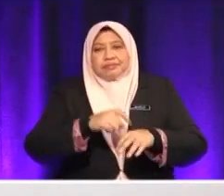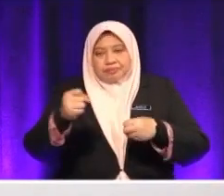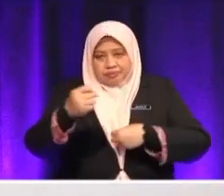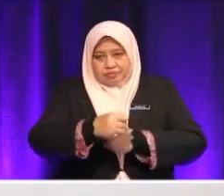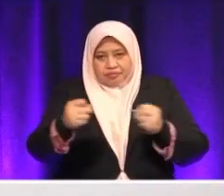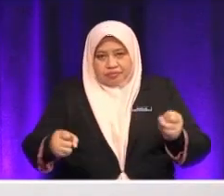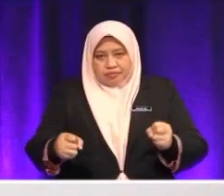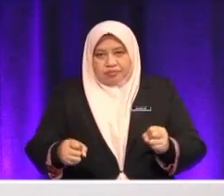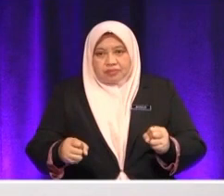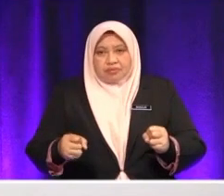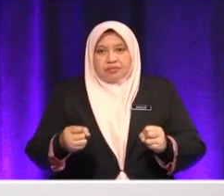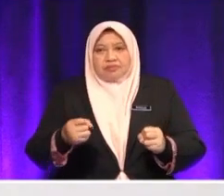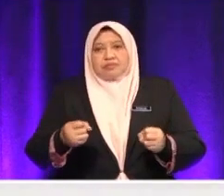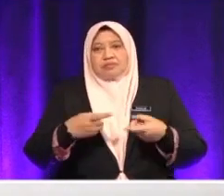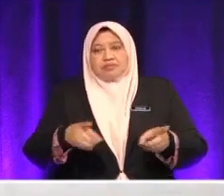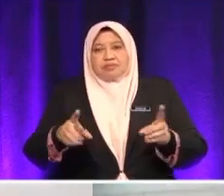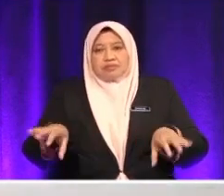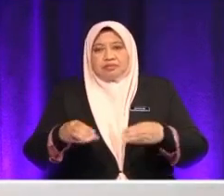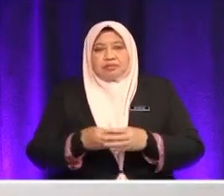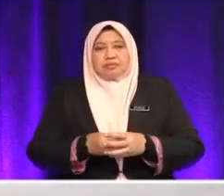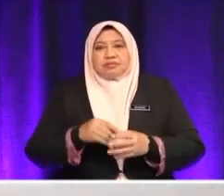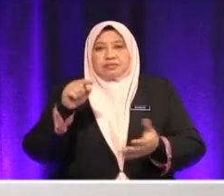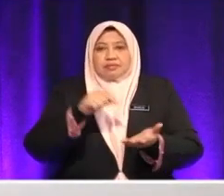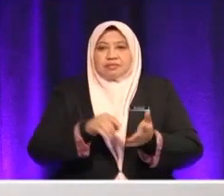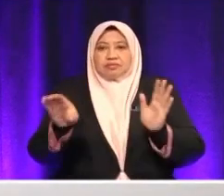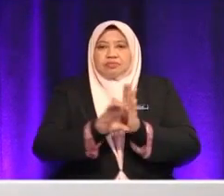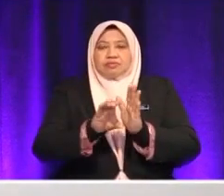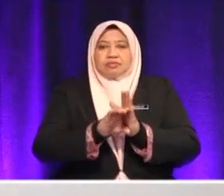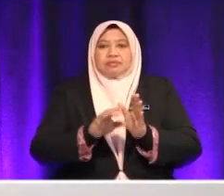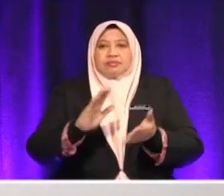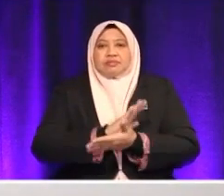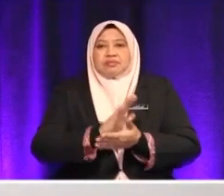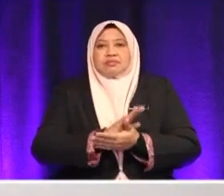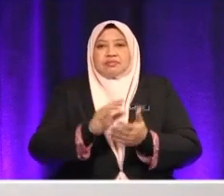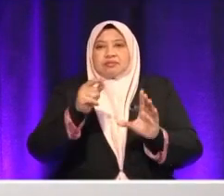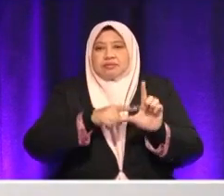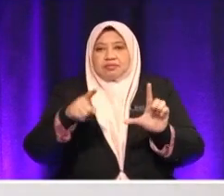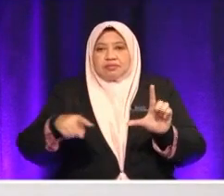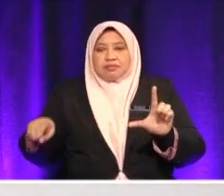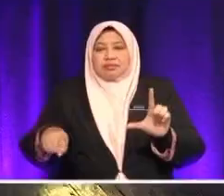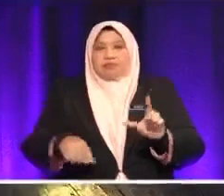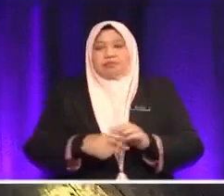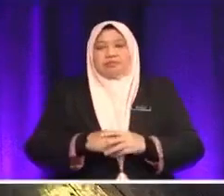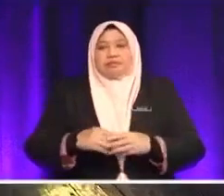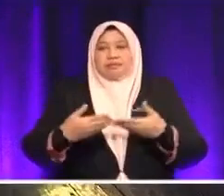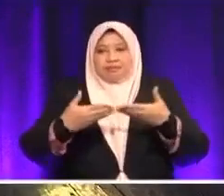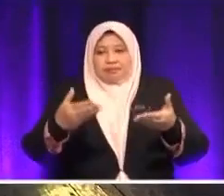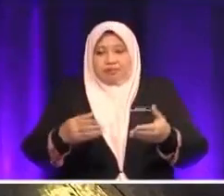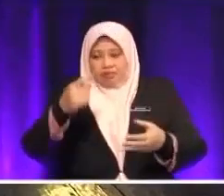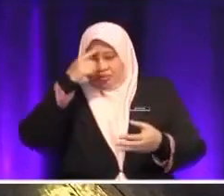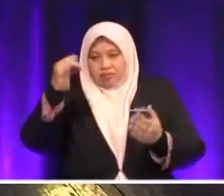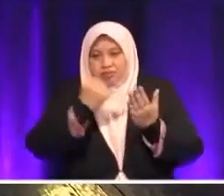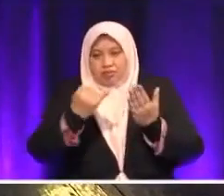contoh kertas Kraft yang memang akan diberi untuk murid-murid melukis plot kotak jadi pastikan